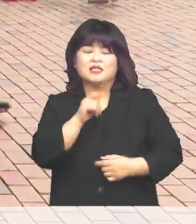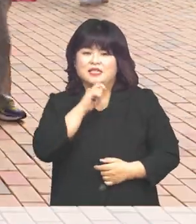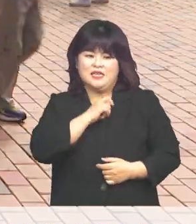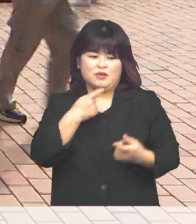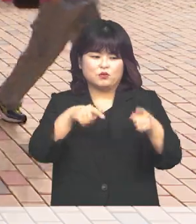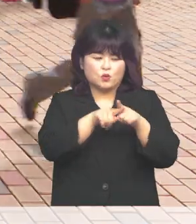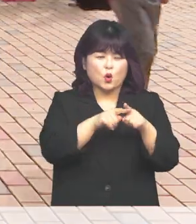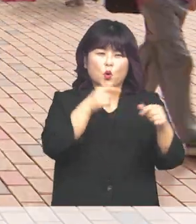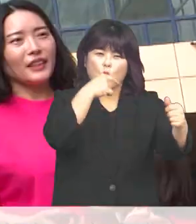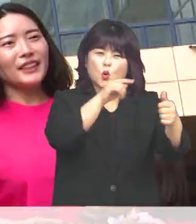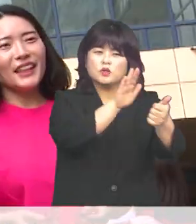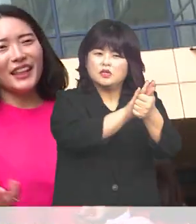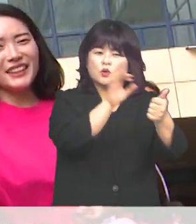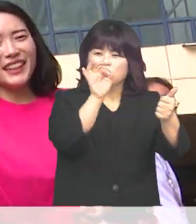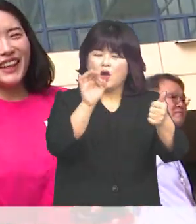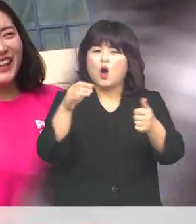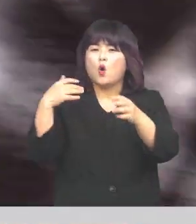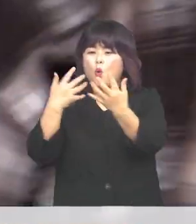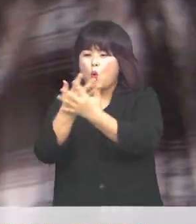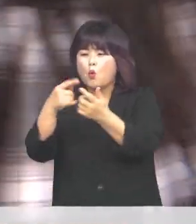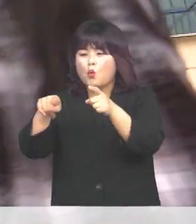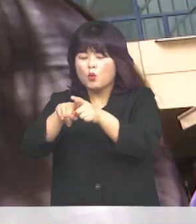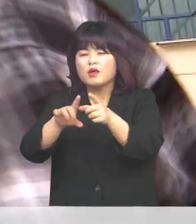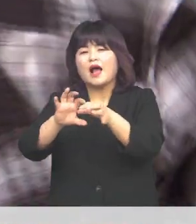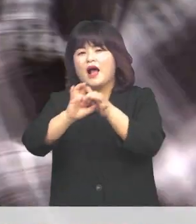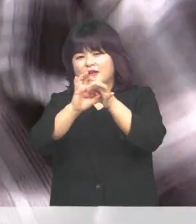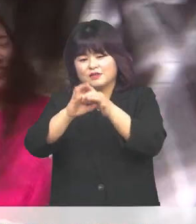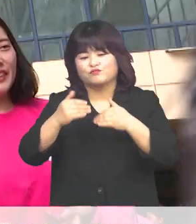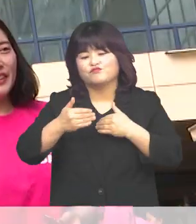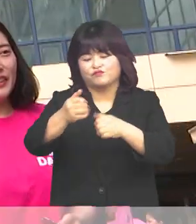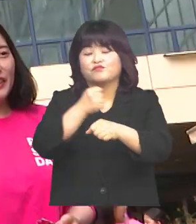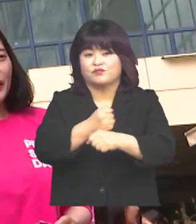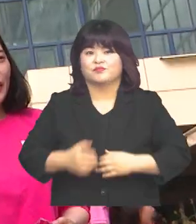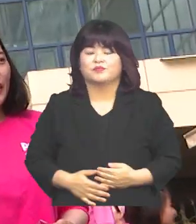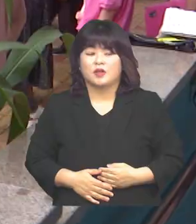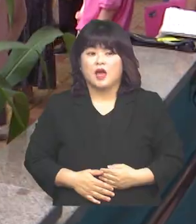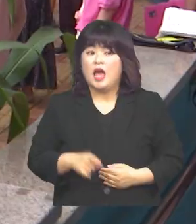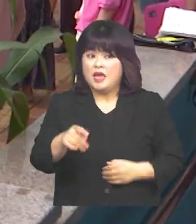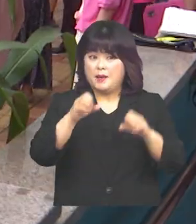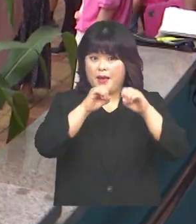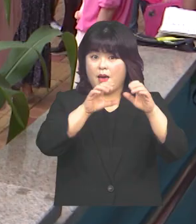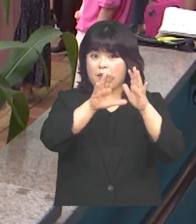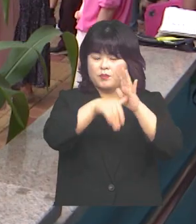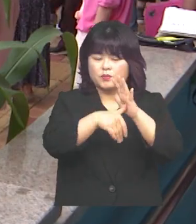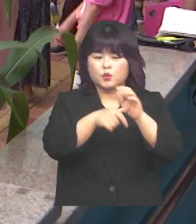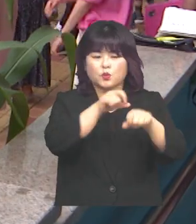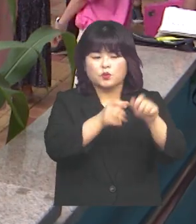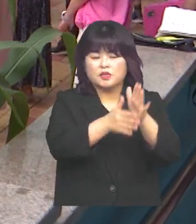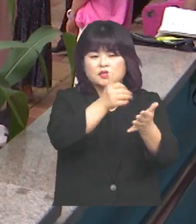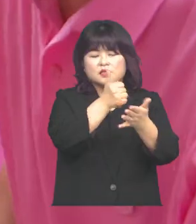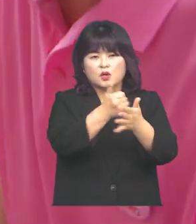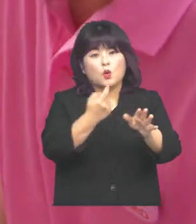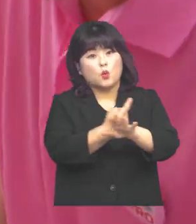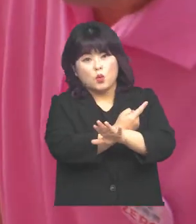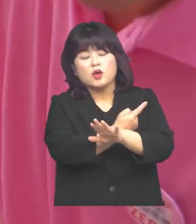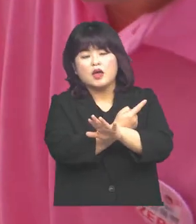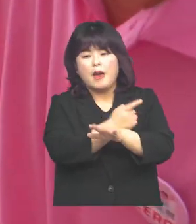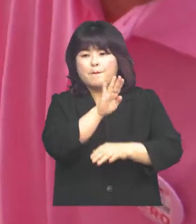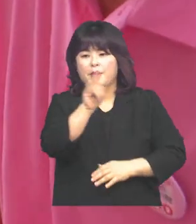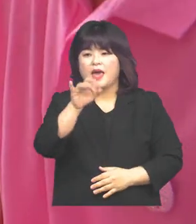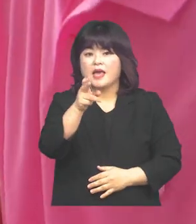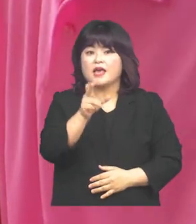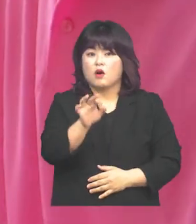경찰서, 교육지원청, 소방서 등 관계기관과 함께 전개했습니다. 이날 캠페인은 이상일